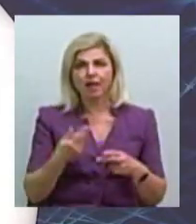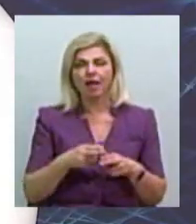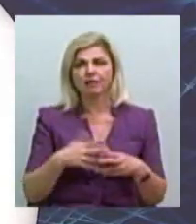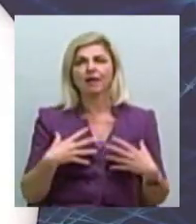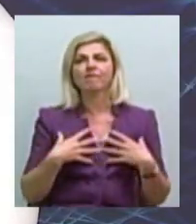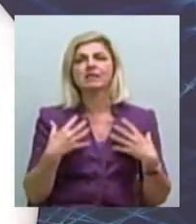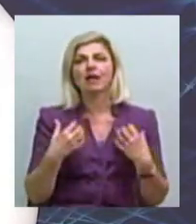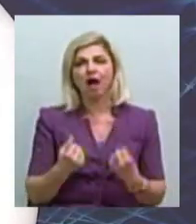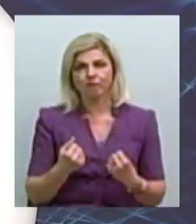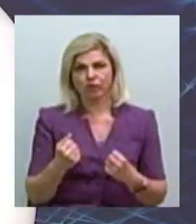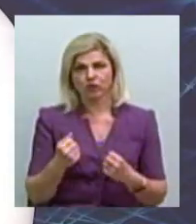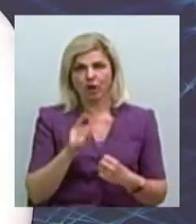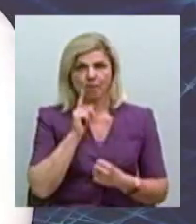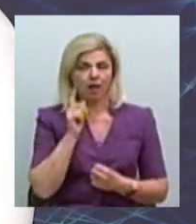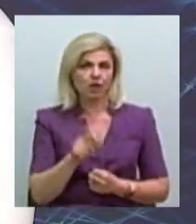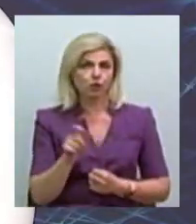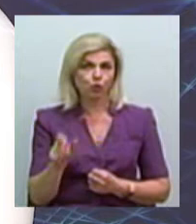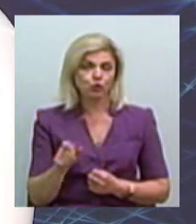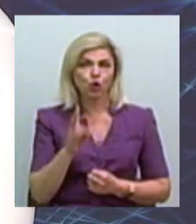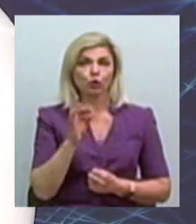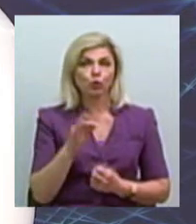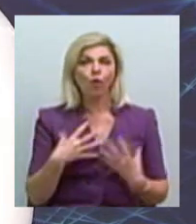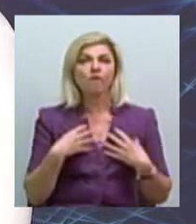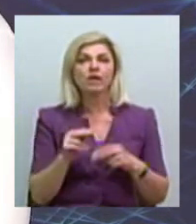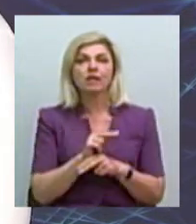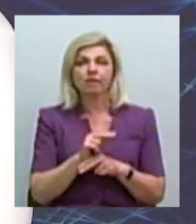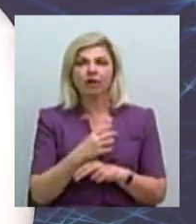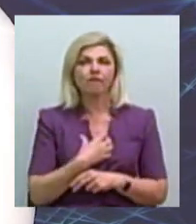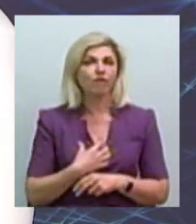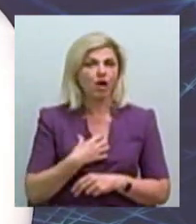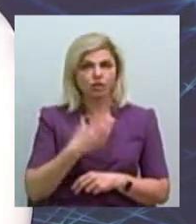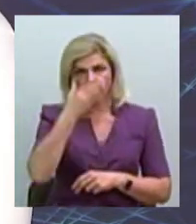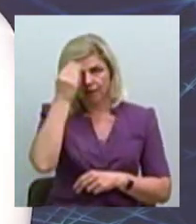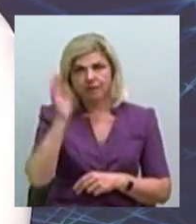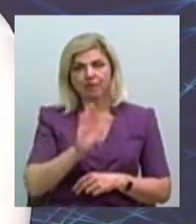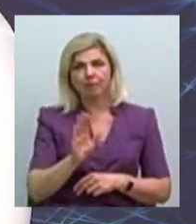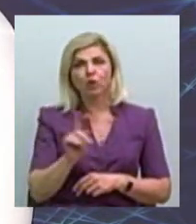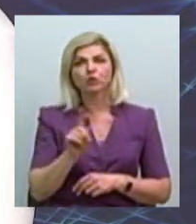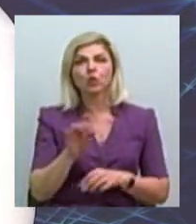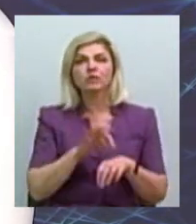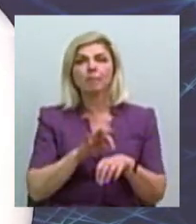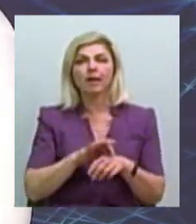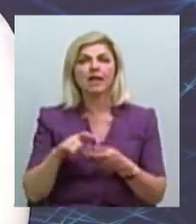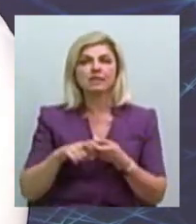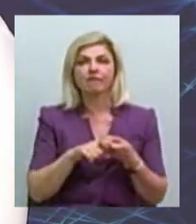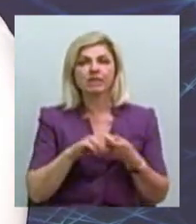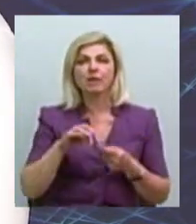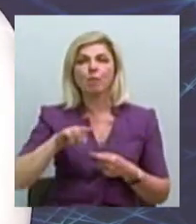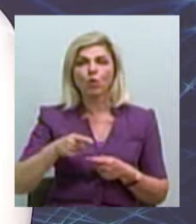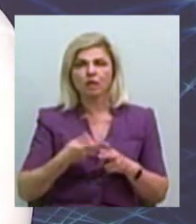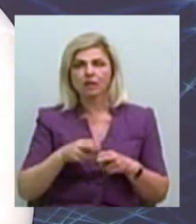Но выздоровление очень важно, не забывать о том, что заболевание, зависимость – это заболевание